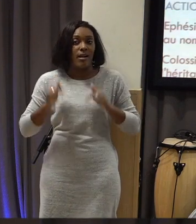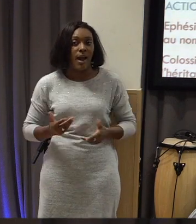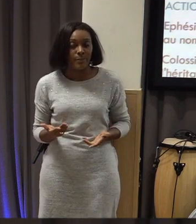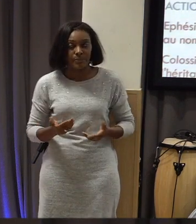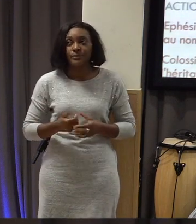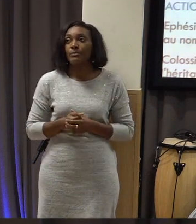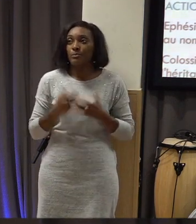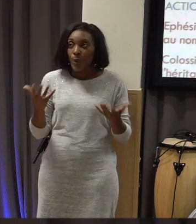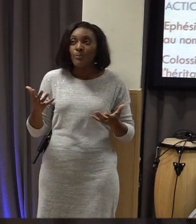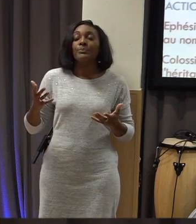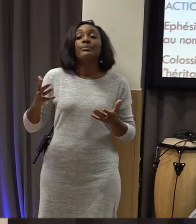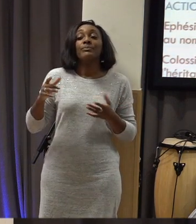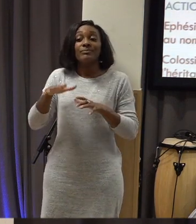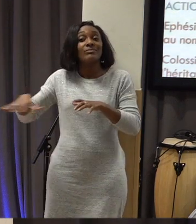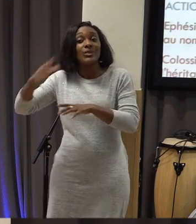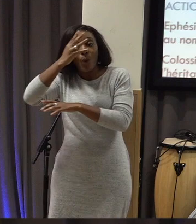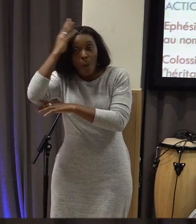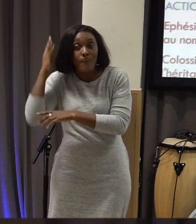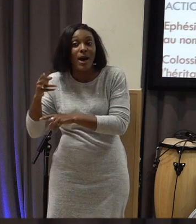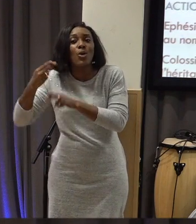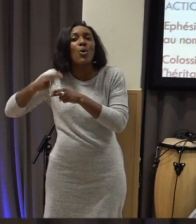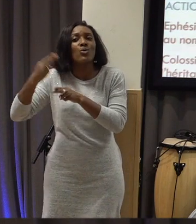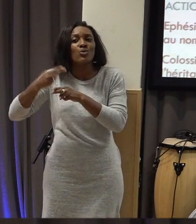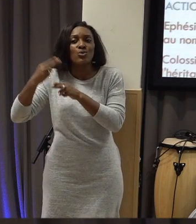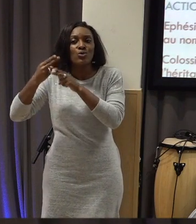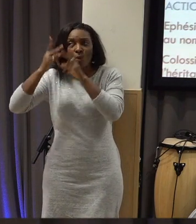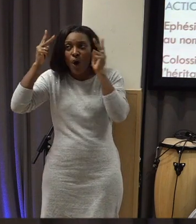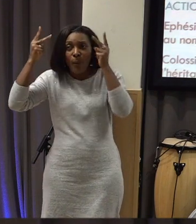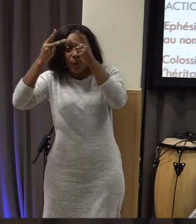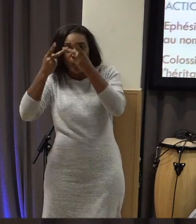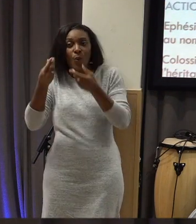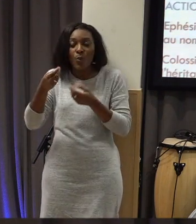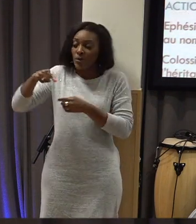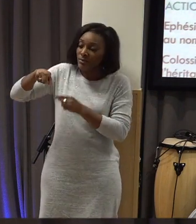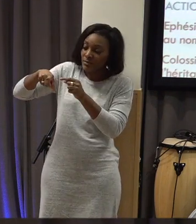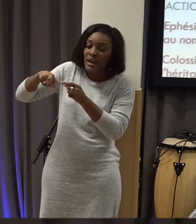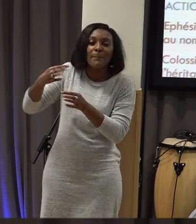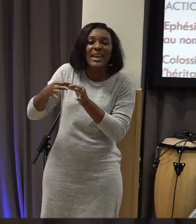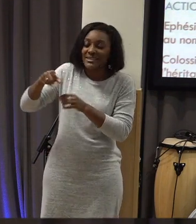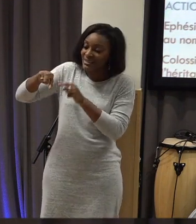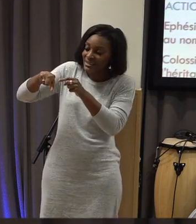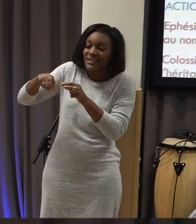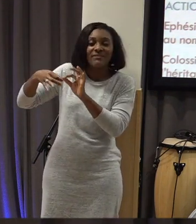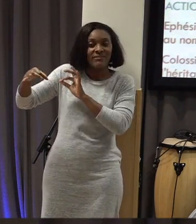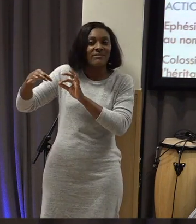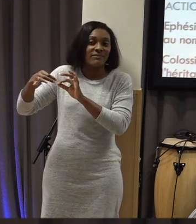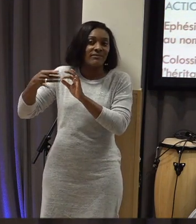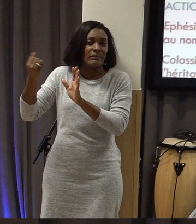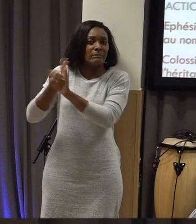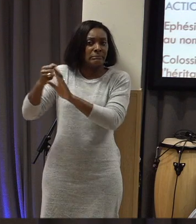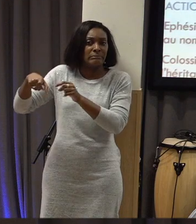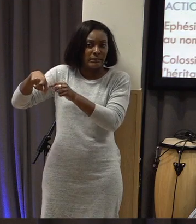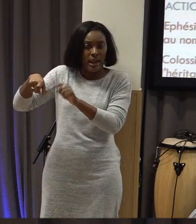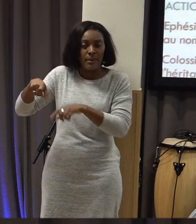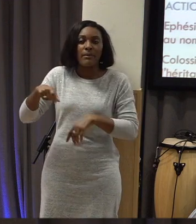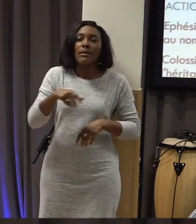Dans l'Empire romain, le nom de l'empereur est inscrit sur le denier. Dans le royaume de Dieu, Dieu a écrit